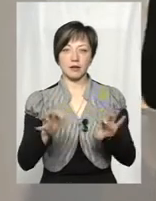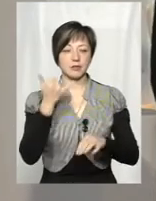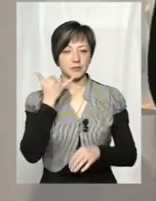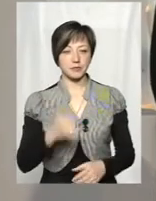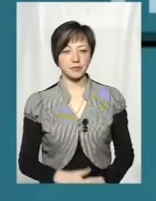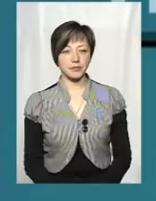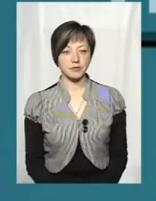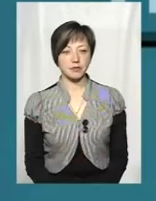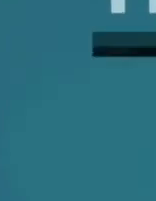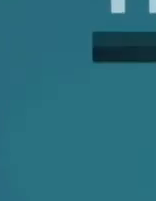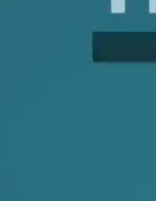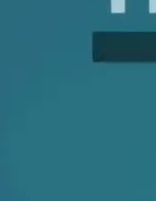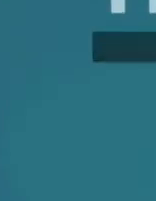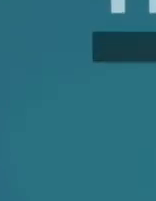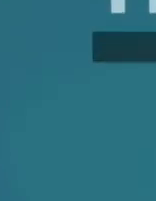телефоном.